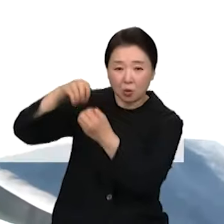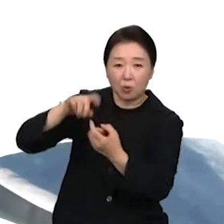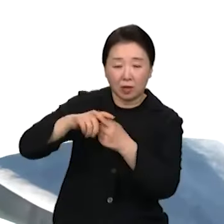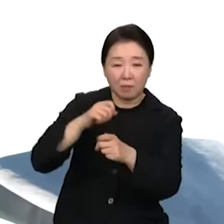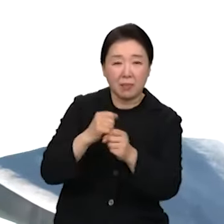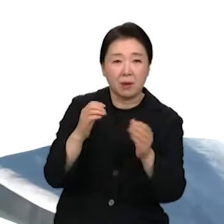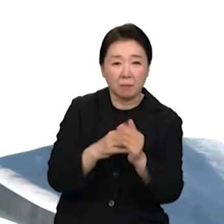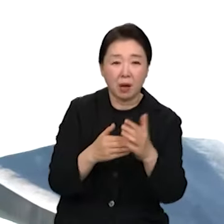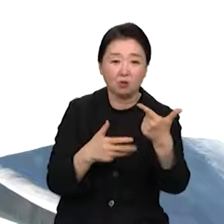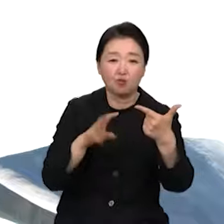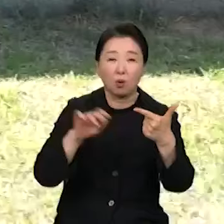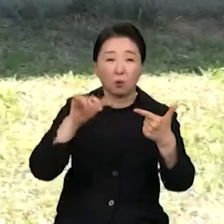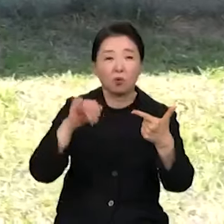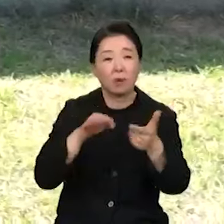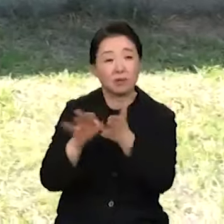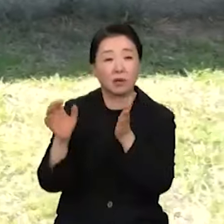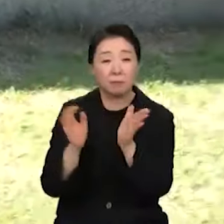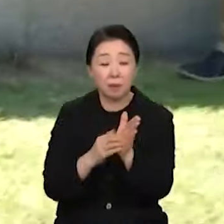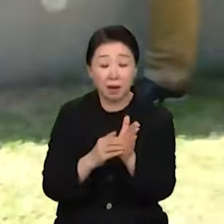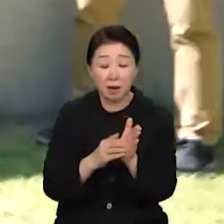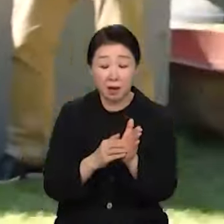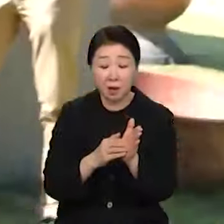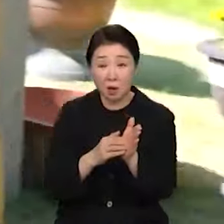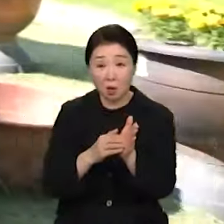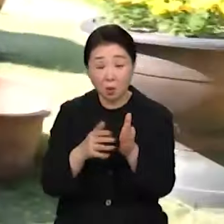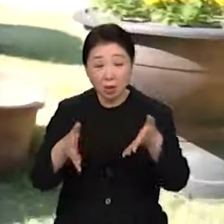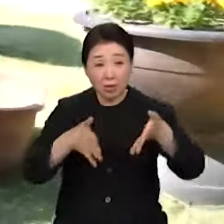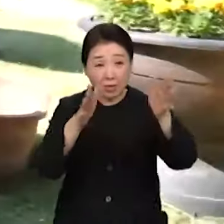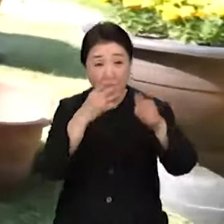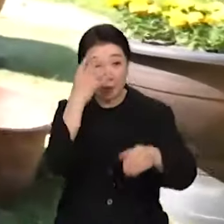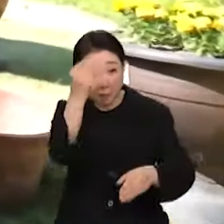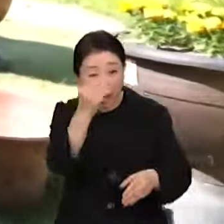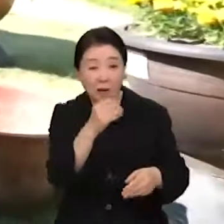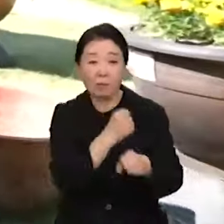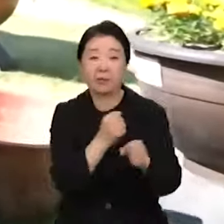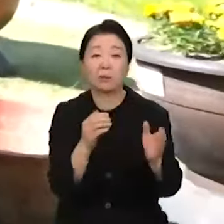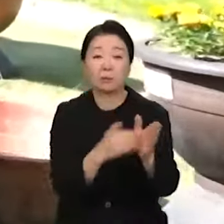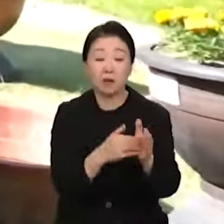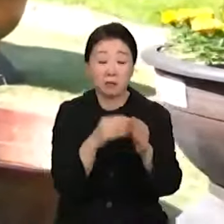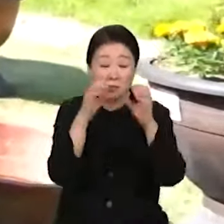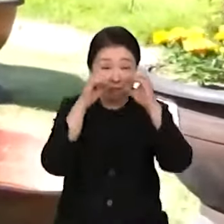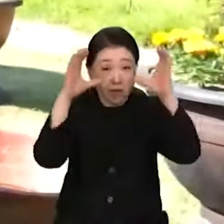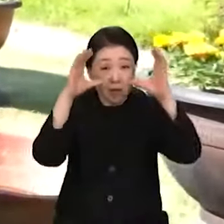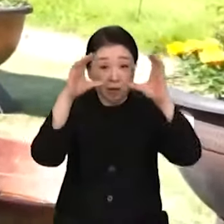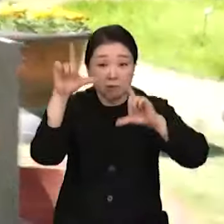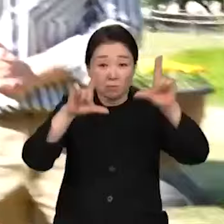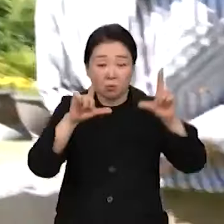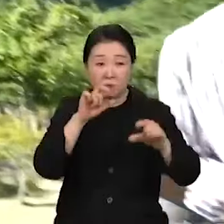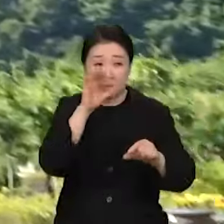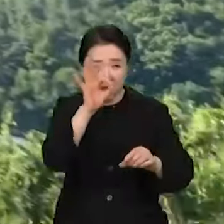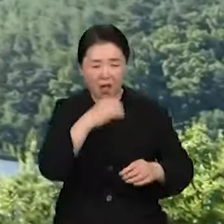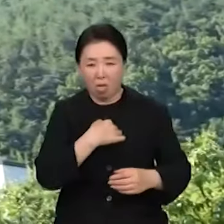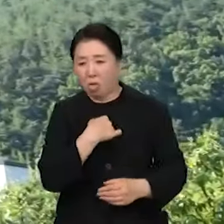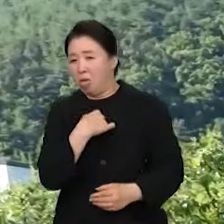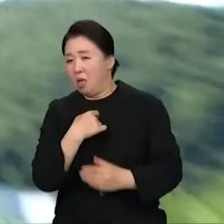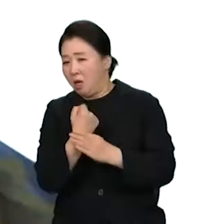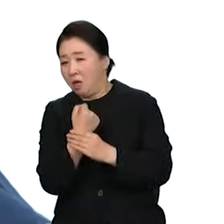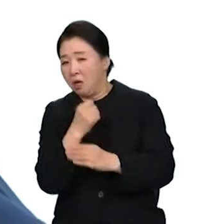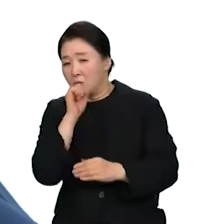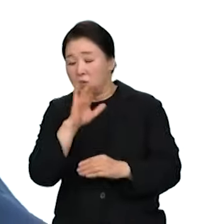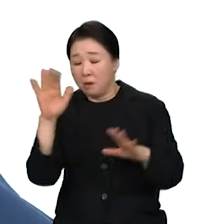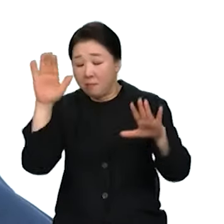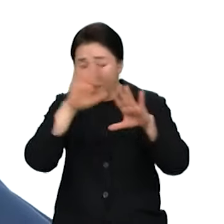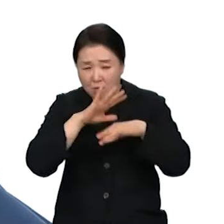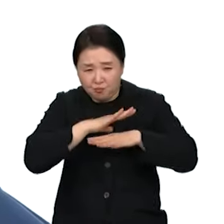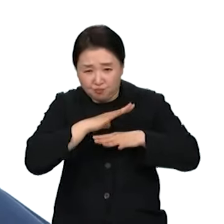만들었습니다. 원래는 눈에 잘 띄는 길가에 만들어졌습니다. 하지만 눈을 부릅뜬 모습이 보기에 좋지 않다. 심지어 밤에 보면